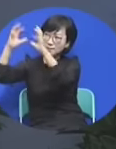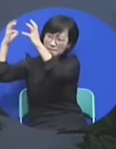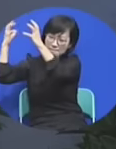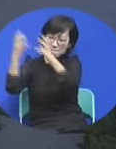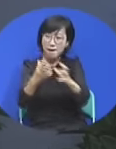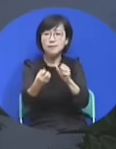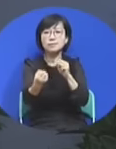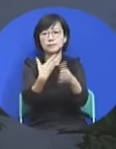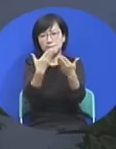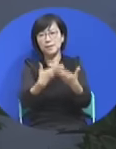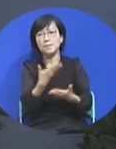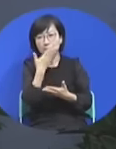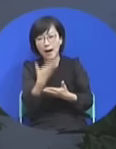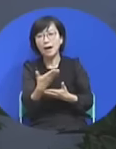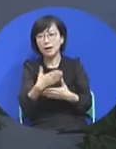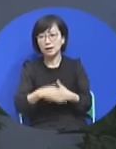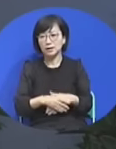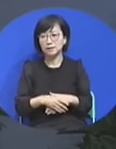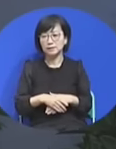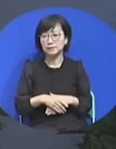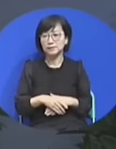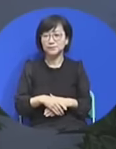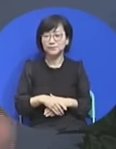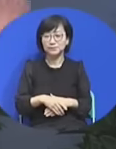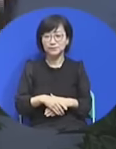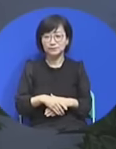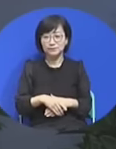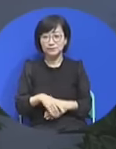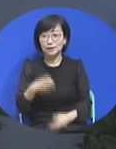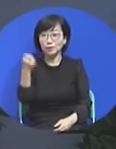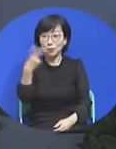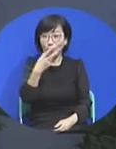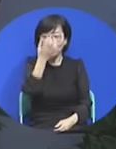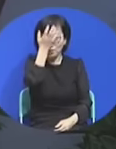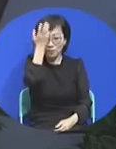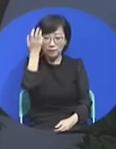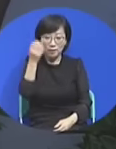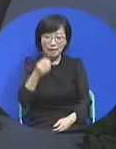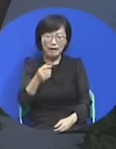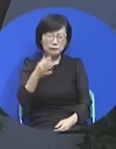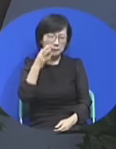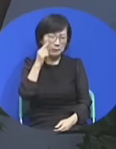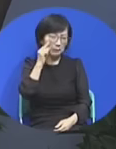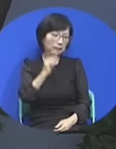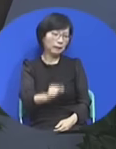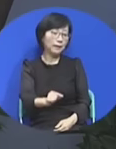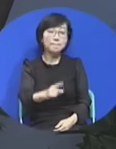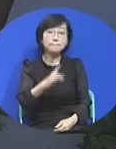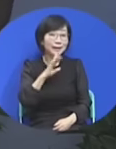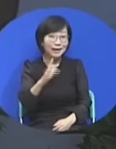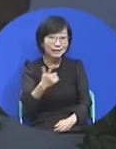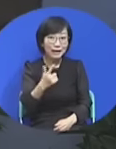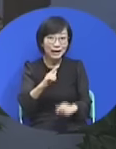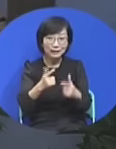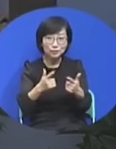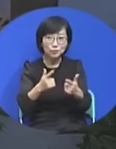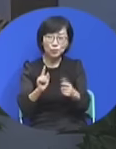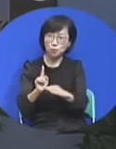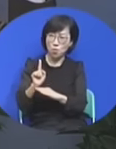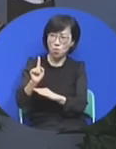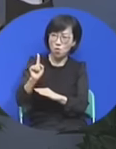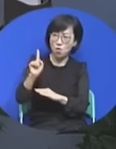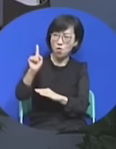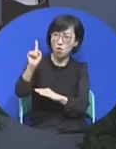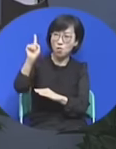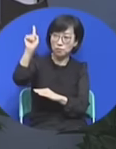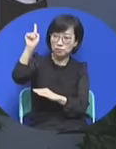carry out God's kingdom. 기억해야 됩니다. You need to remember that. 또 우리는 높은 곳으로 생각할 수 있습니다. And even if we're in the highest position, 낮은 곳만 보는 게 아닙니다. We